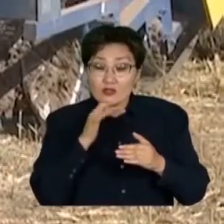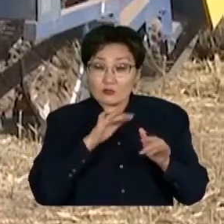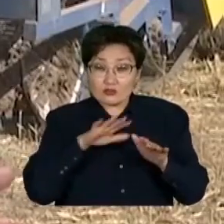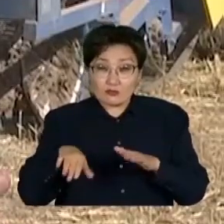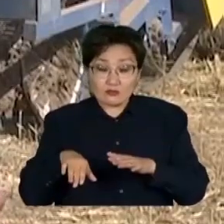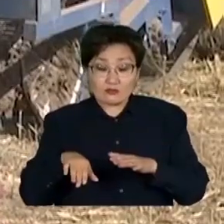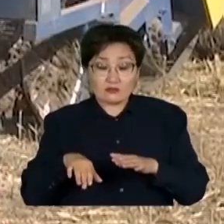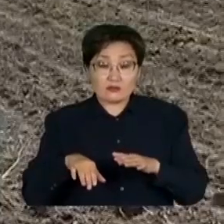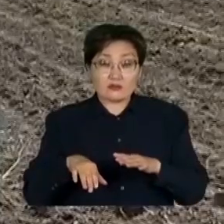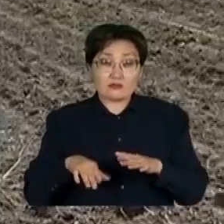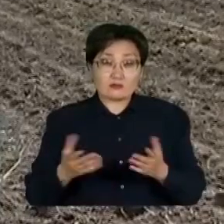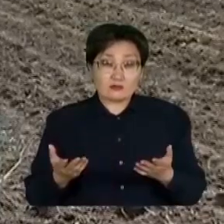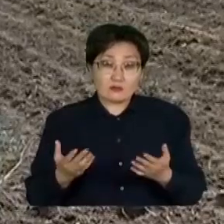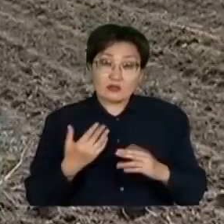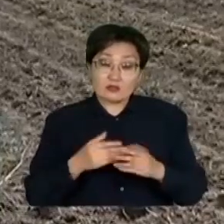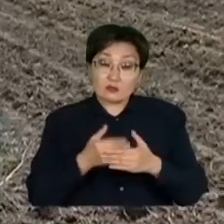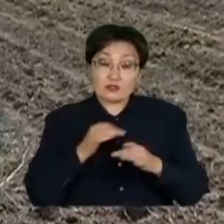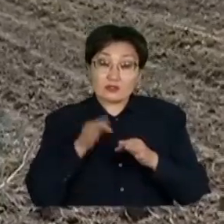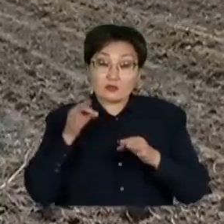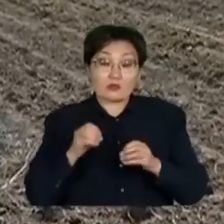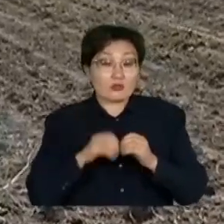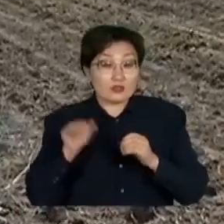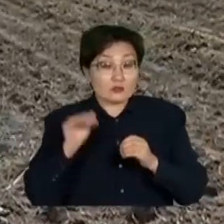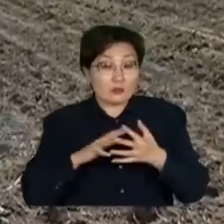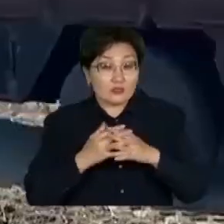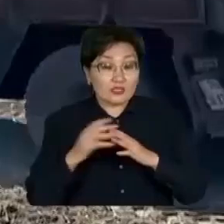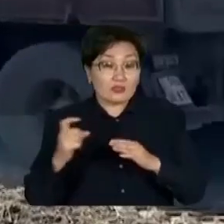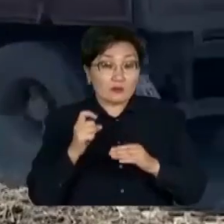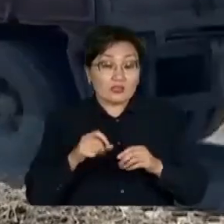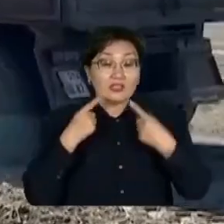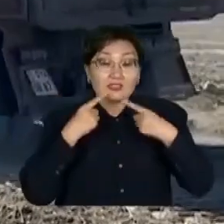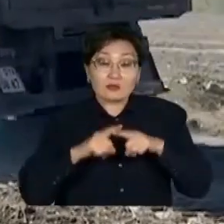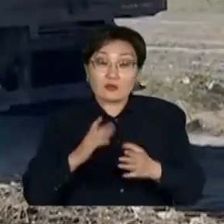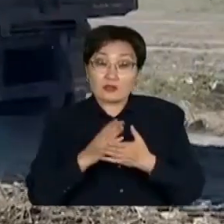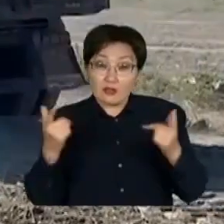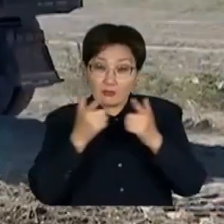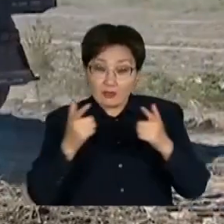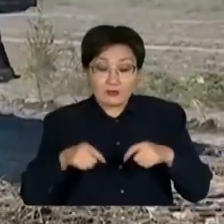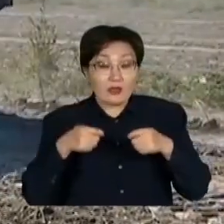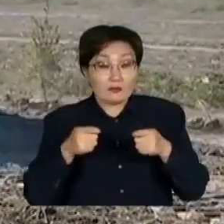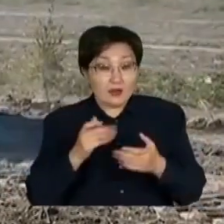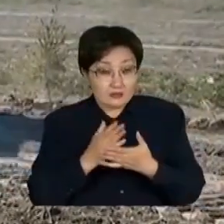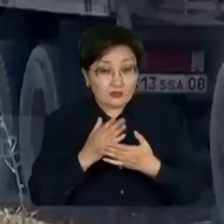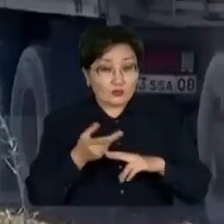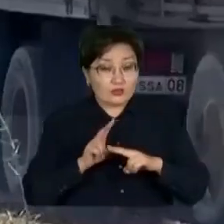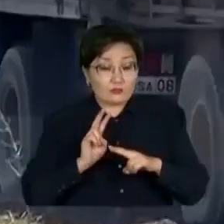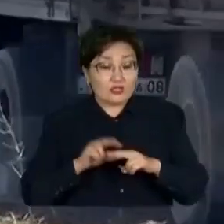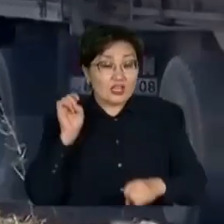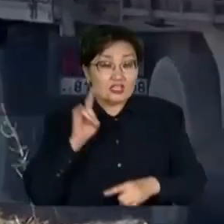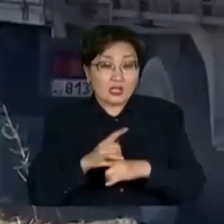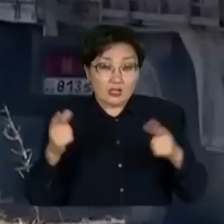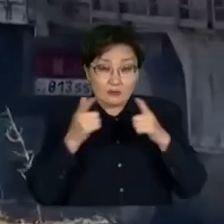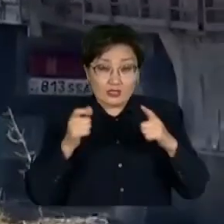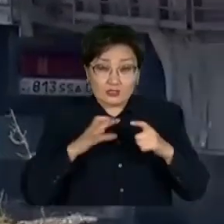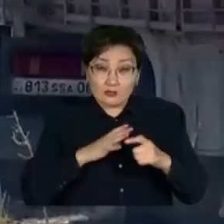күндік несі бір жылдық азығы дейді. Бұған дейін облыста 10 мыңға жуық ауыл шаруашылығы техникасы бар деген мәлімет беріліп келген еді, бірақ оның өзі жалған болып